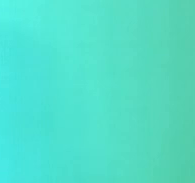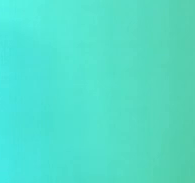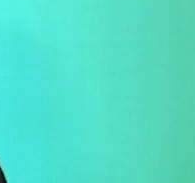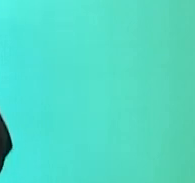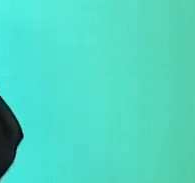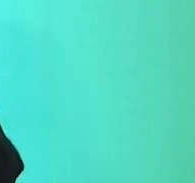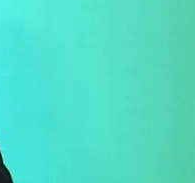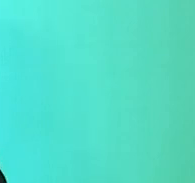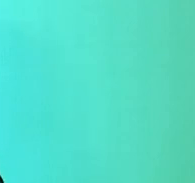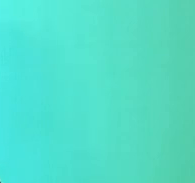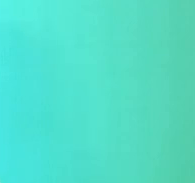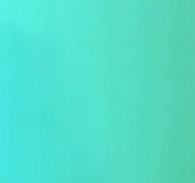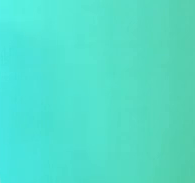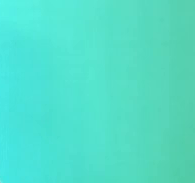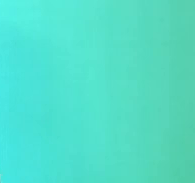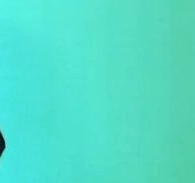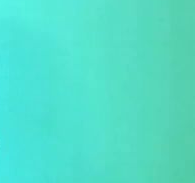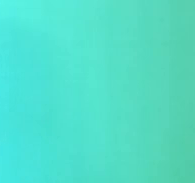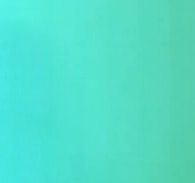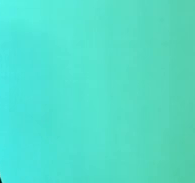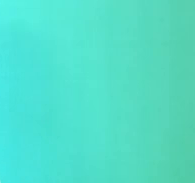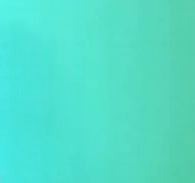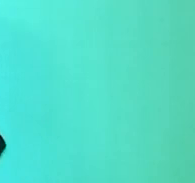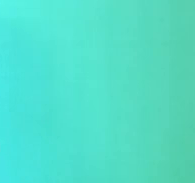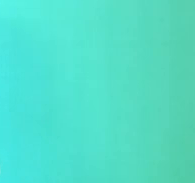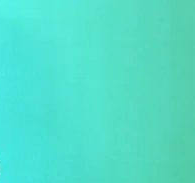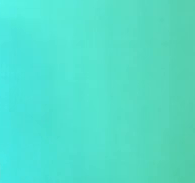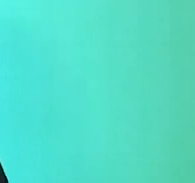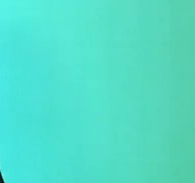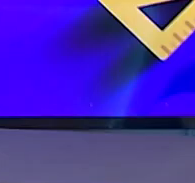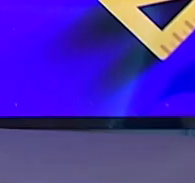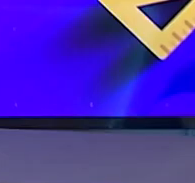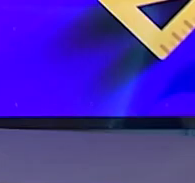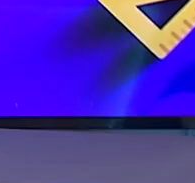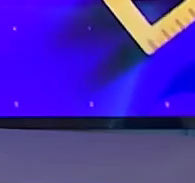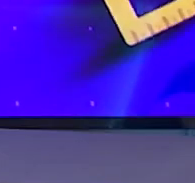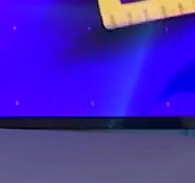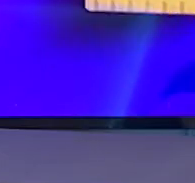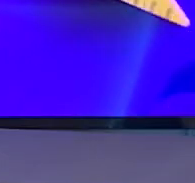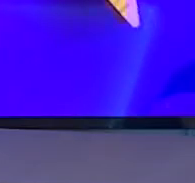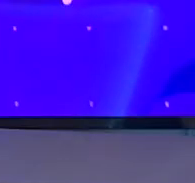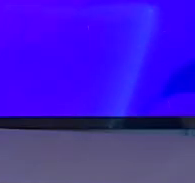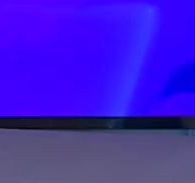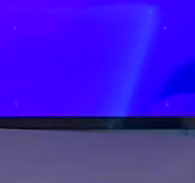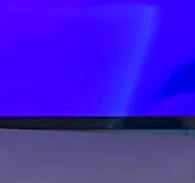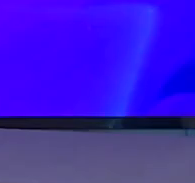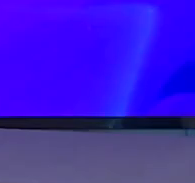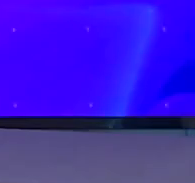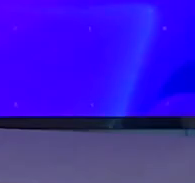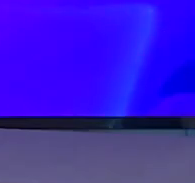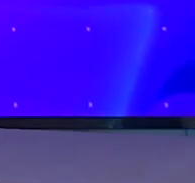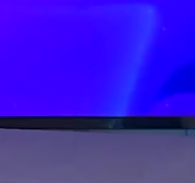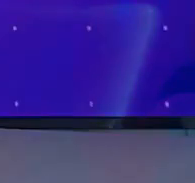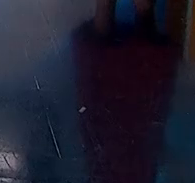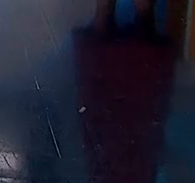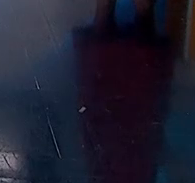yang akan bersama-sama dengan kita Pada hari ini Baiklah kita tentang tanggung jawab teruskan dengan